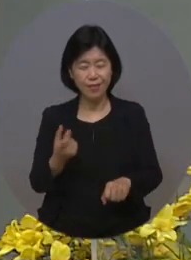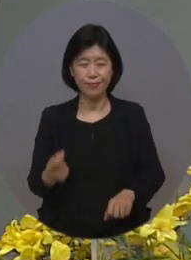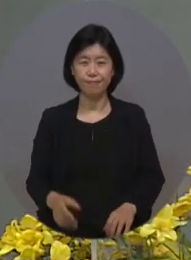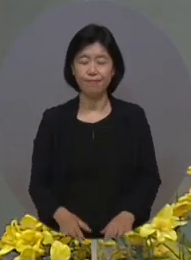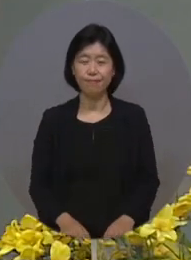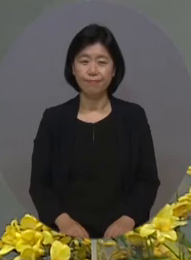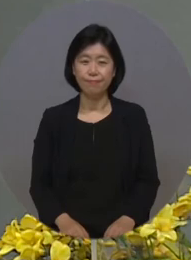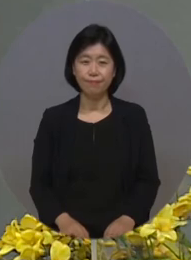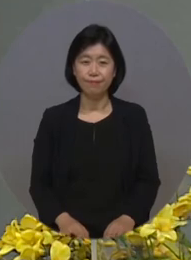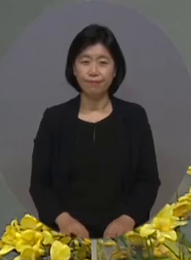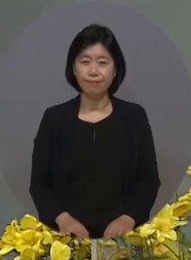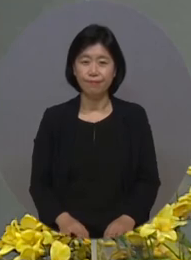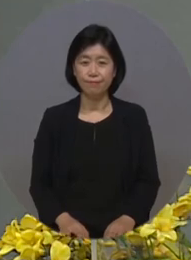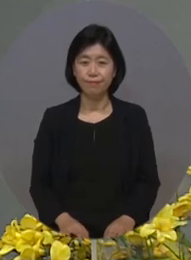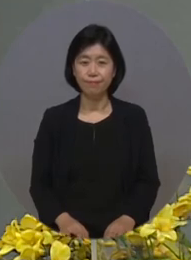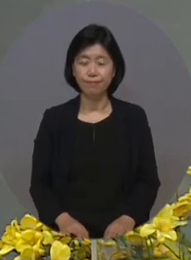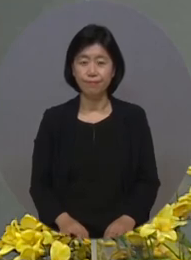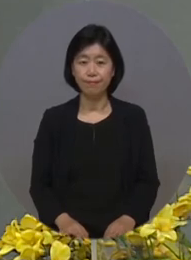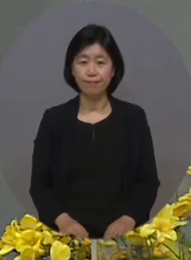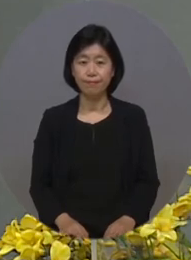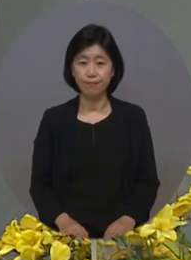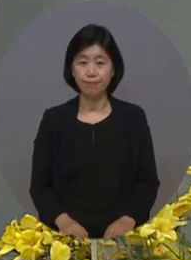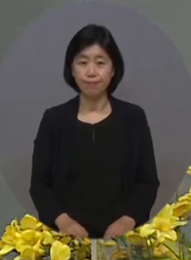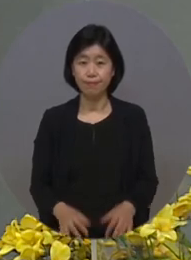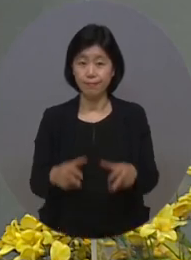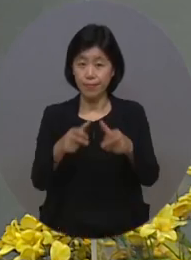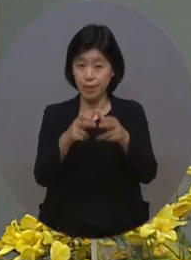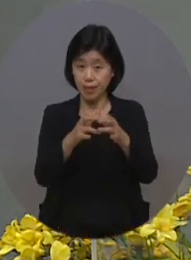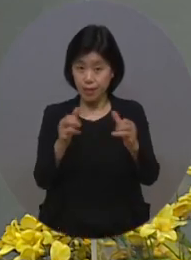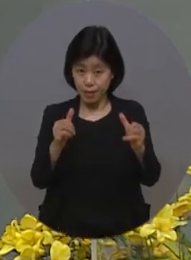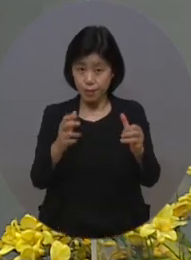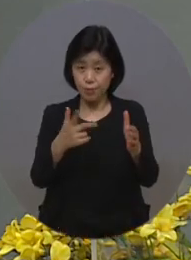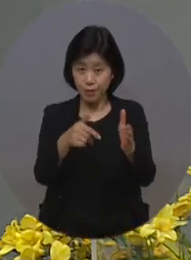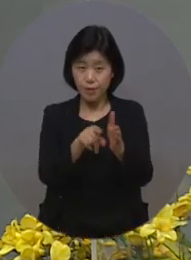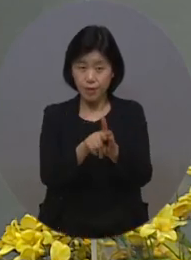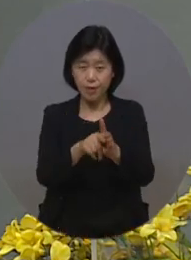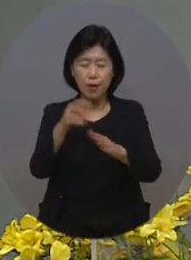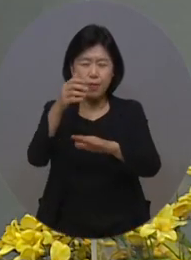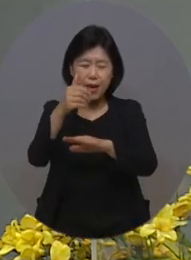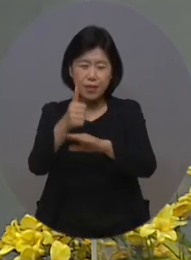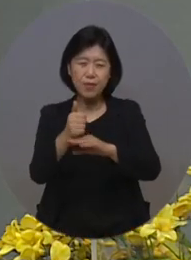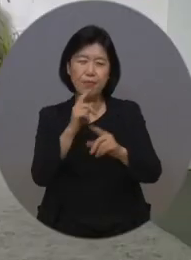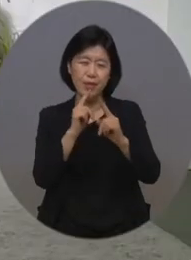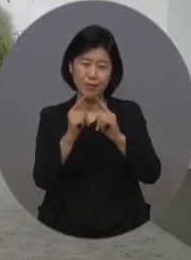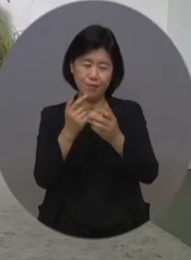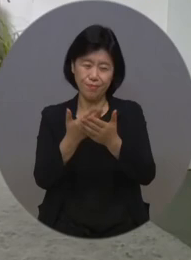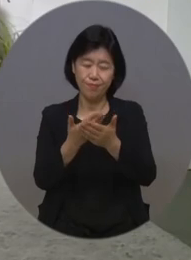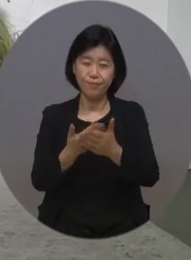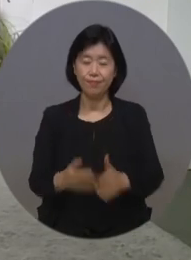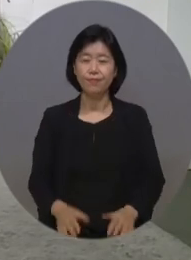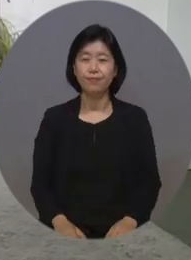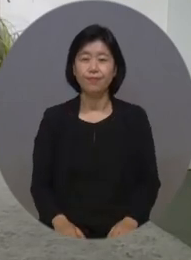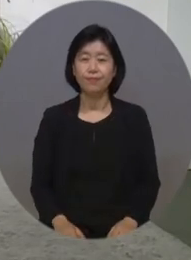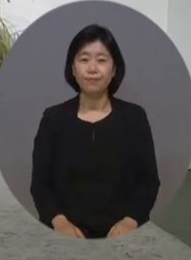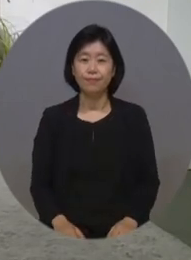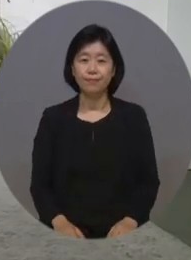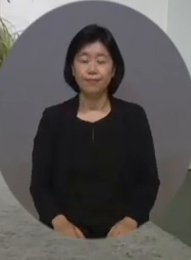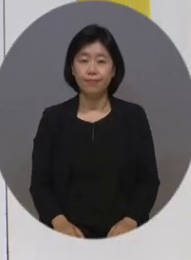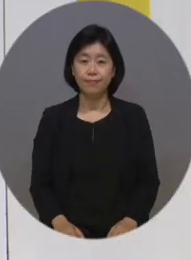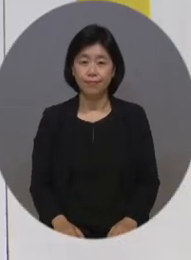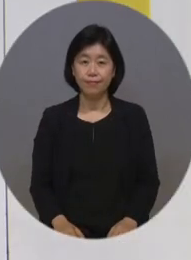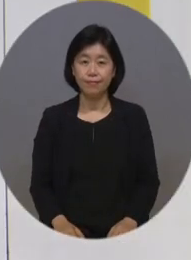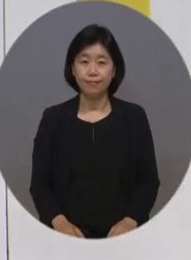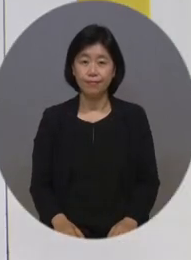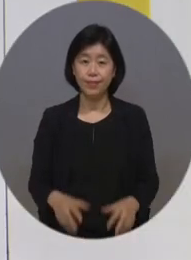됩니다 4 자 그러구요 우리 장애인 분들 위해서 끝으로 한 말씀 좀 해 주시죠 예